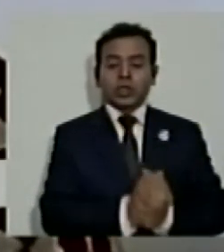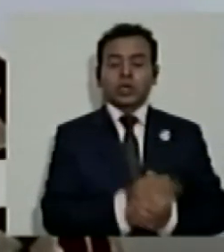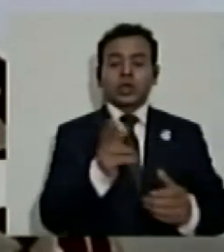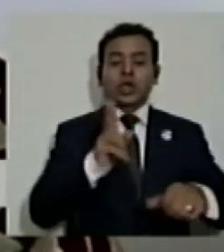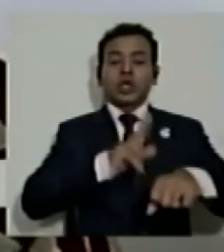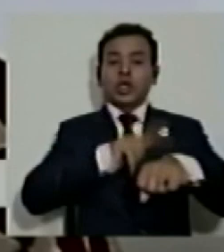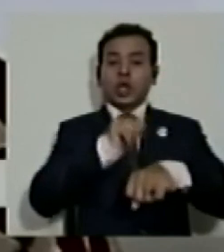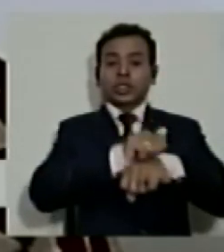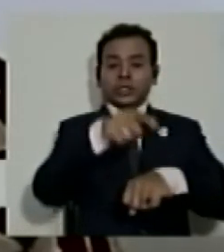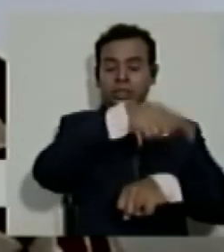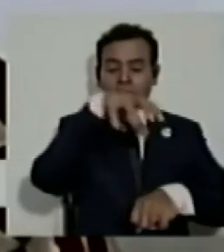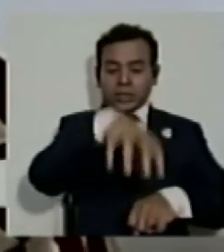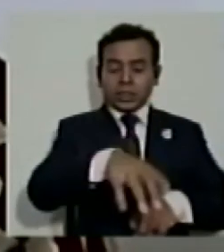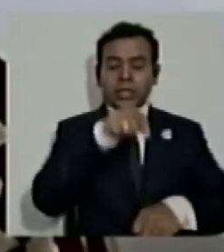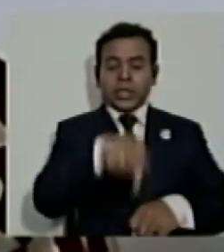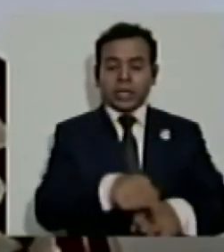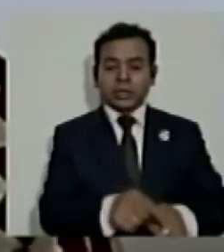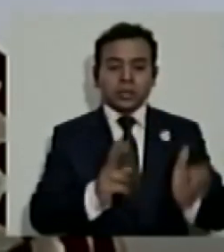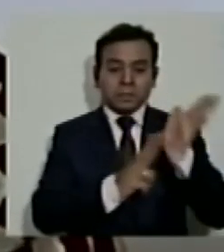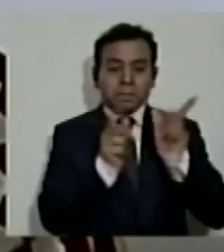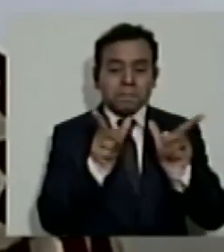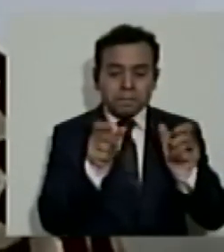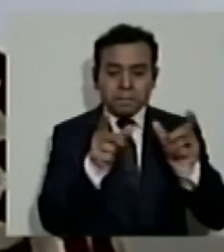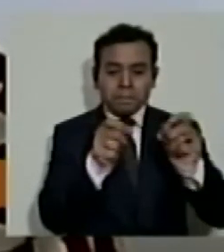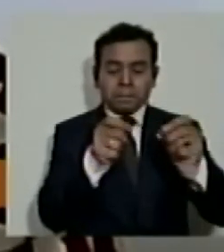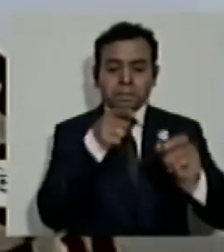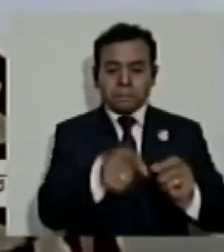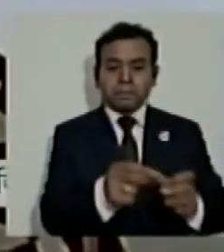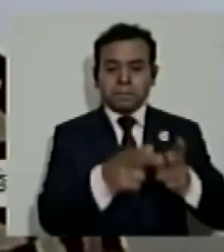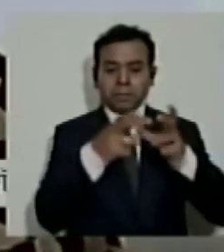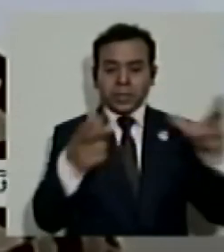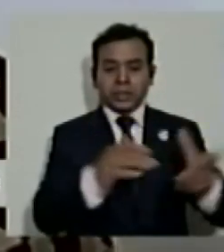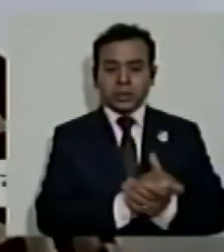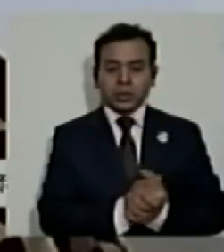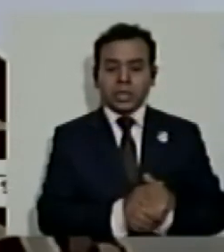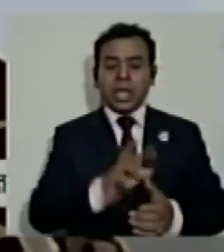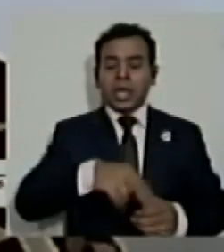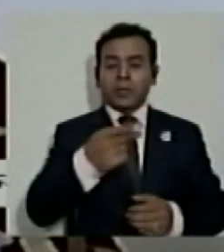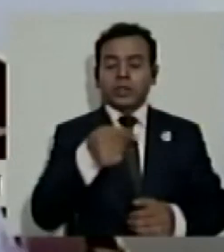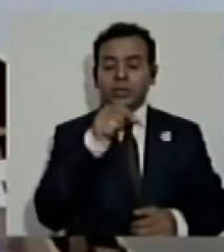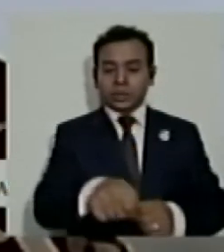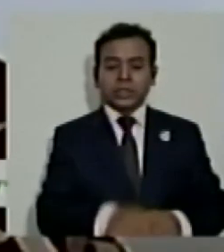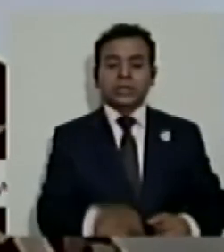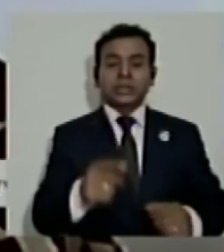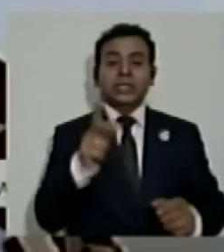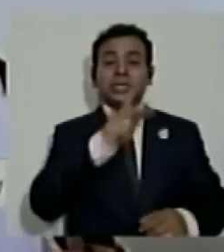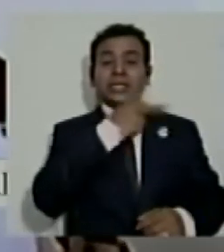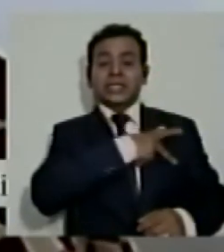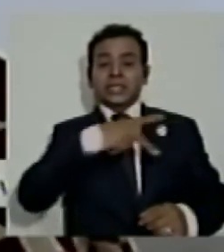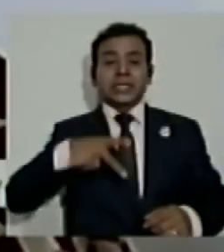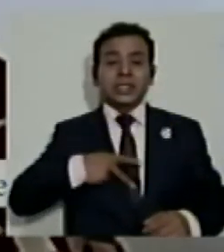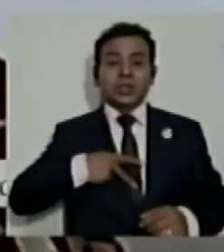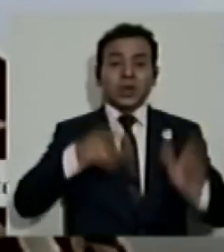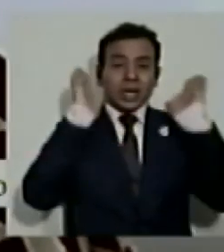সংক্রমিত রোগীর সংখ্যা বেশি দেখতে পাচ্ছি কিশোরগঞ্জে। তো আমরা এই এই বিশ্লেষণ আমাদের কাছে ছিল। আমি একটা বিষয়ে আপনাদের